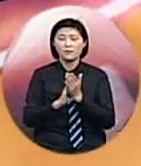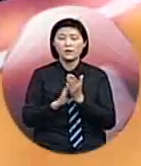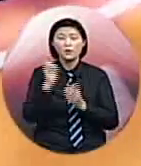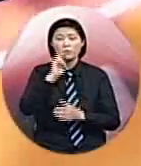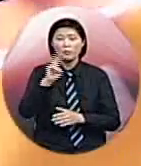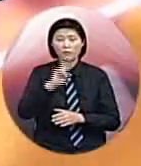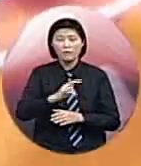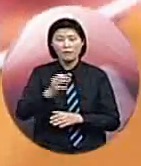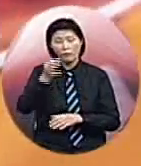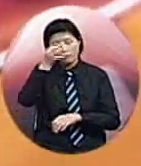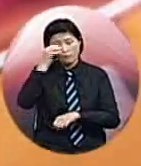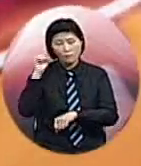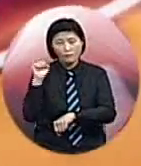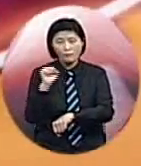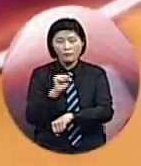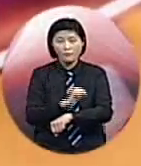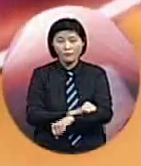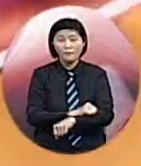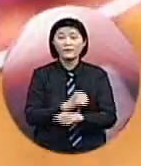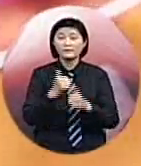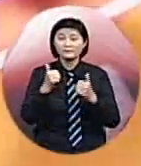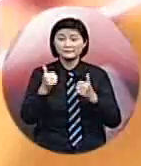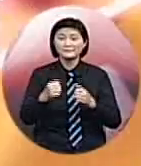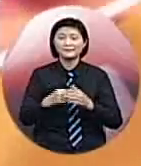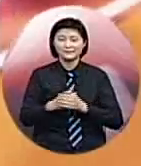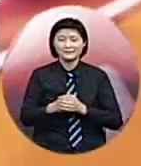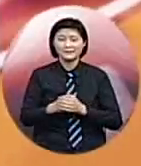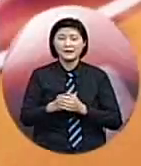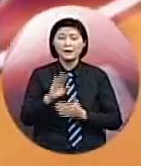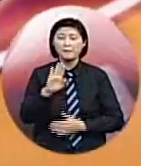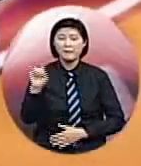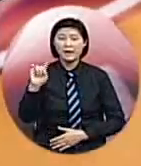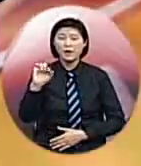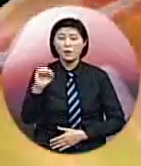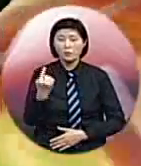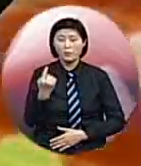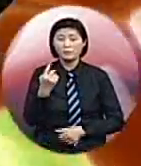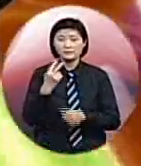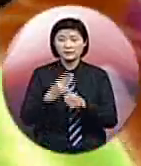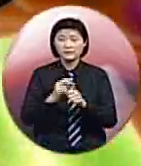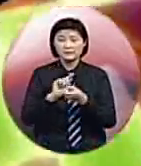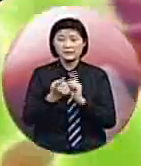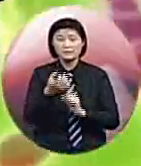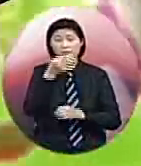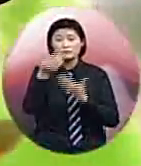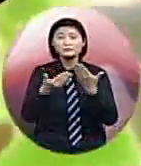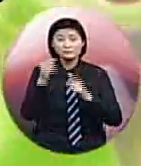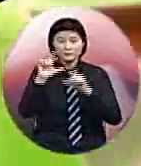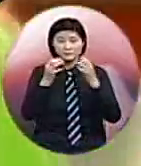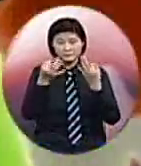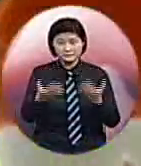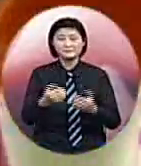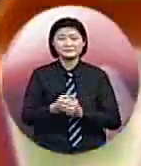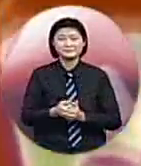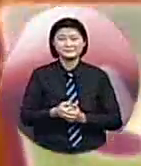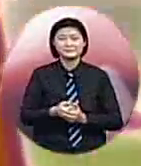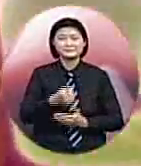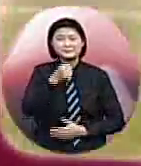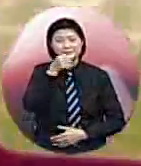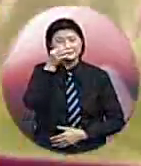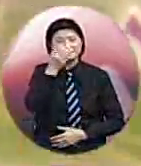노래 실력도 아주 대단하신데요. 네, 돌아가는 네. 삼각지 배우 선생님 부른 줄 알았습니다. 네, 점수 볼게요. 네. 자, 점수